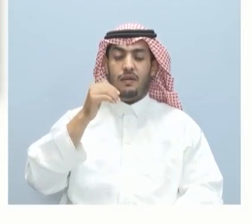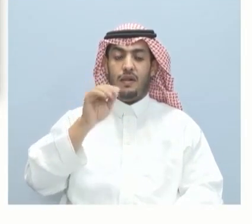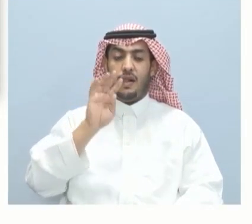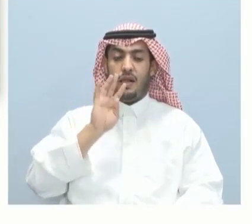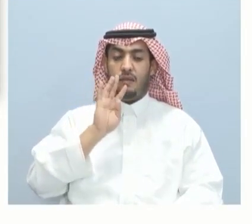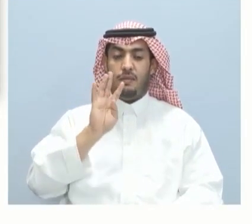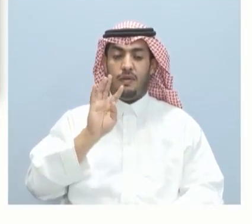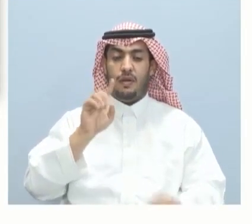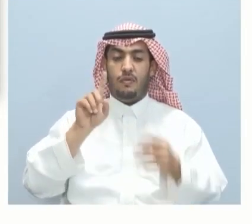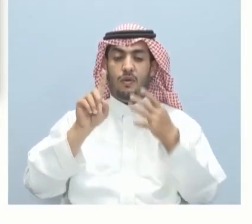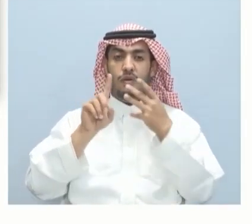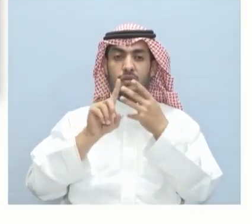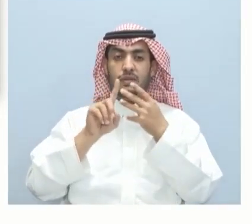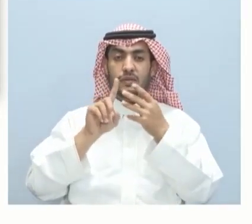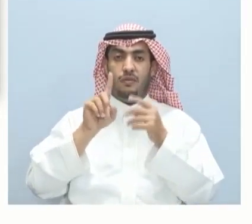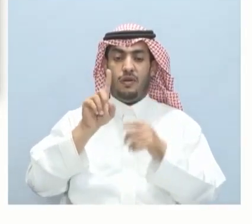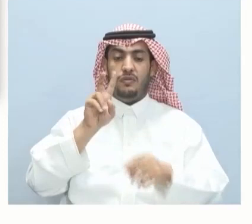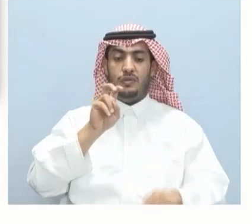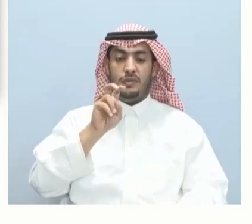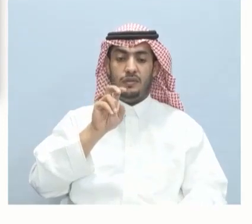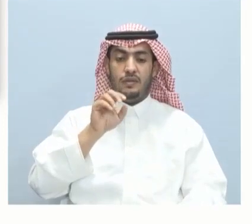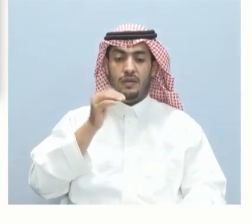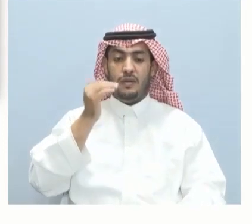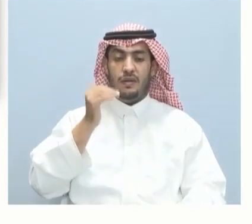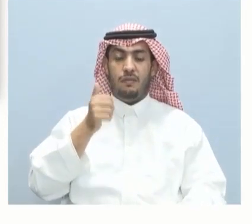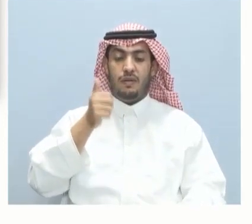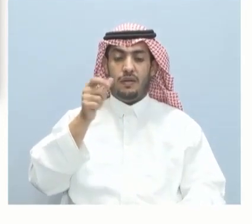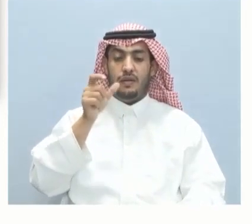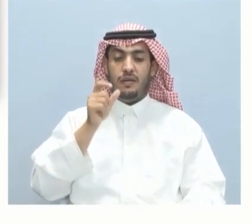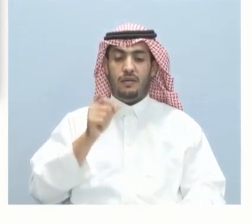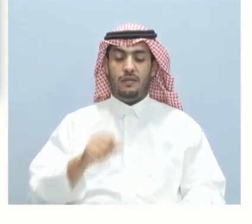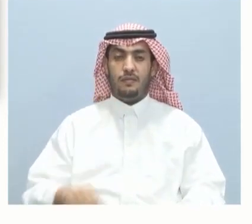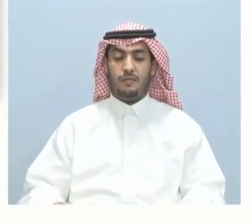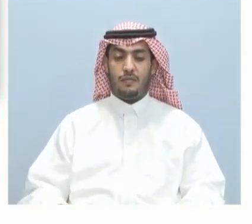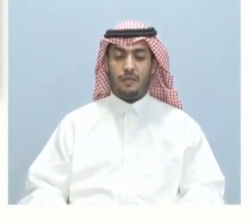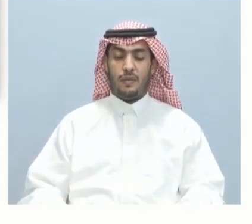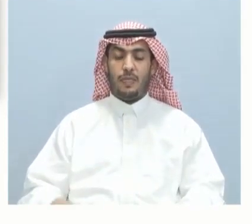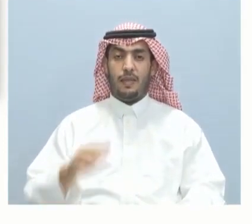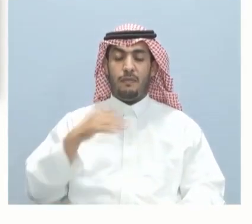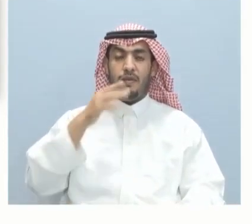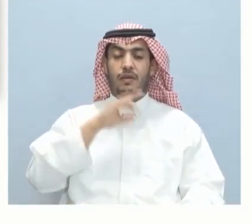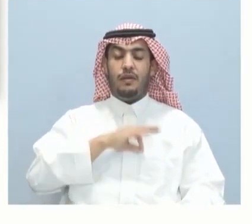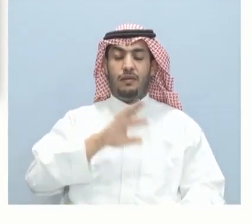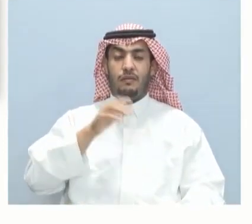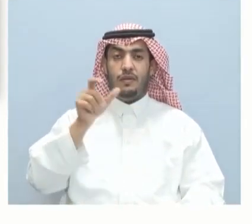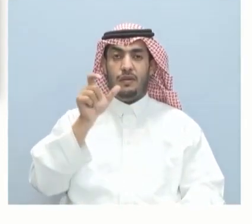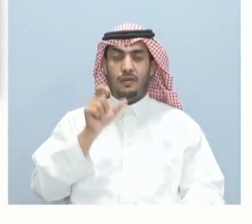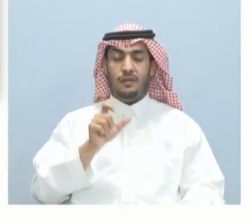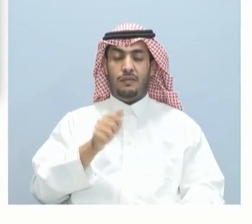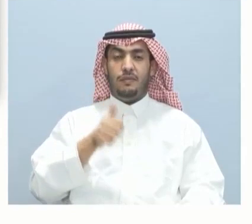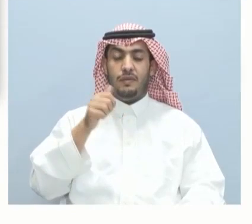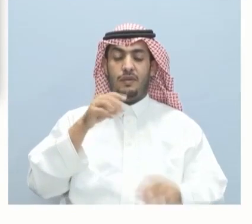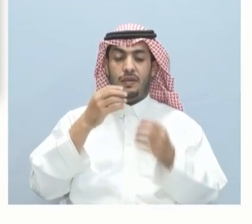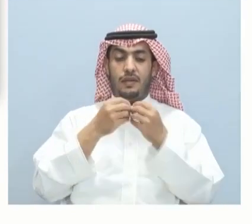421 ب1 نيوتن ممتاز اذا اوجدت هذول انا طيب ماذا استفيد ولماذا اوجدتم اولا حتى